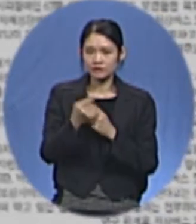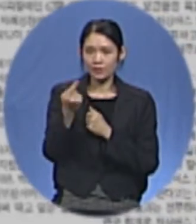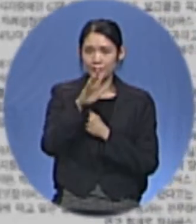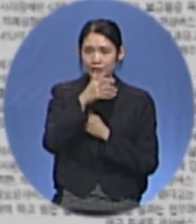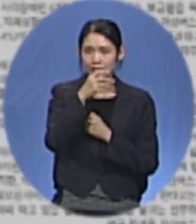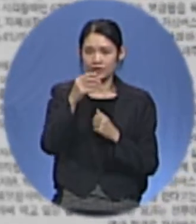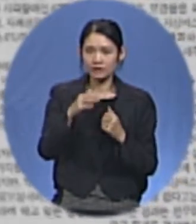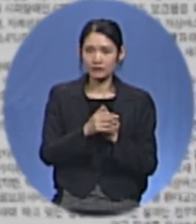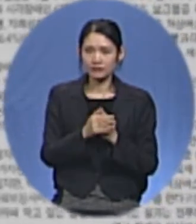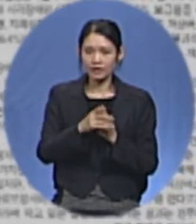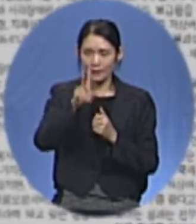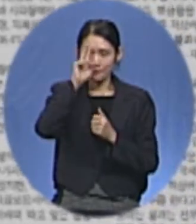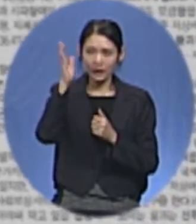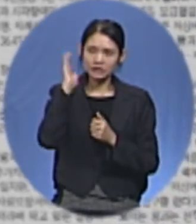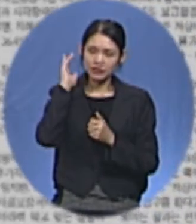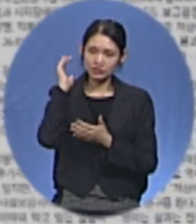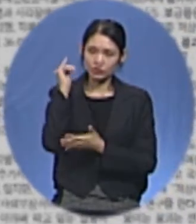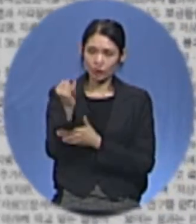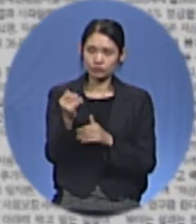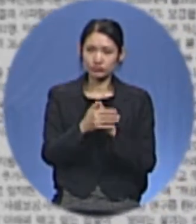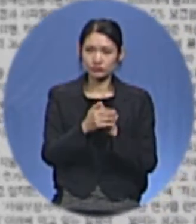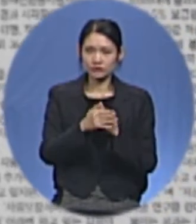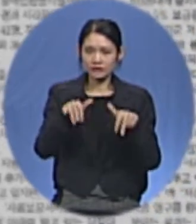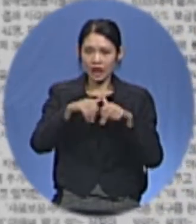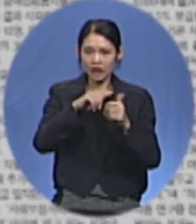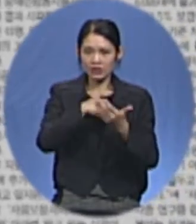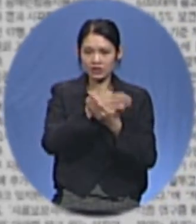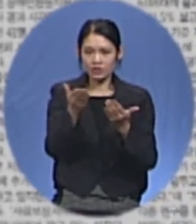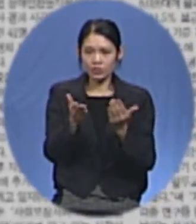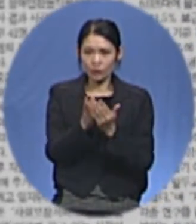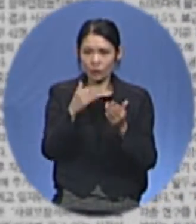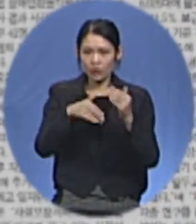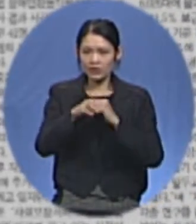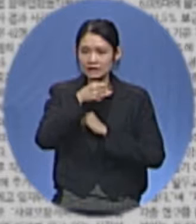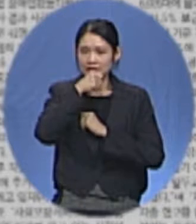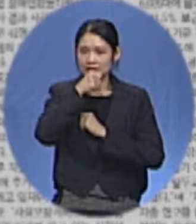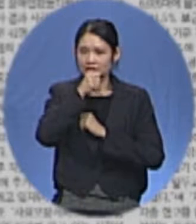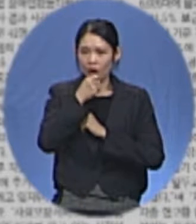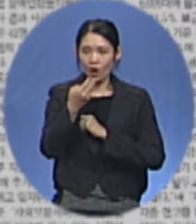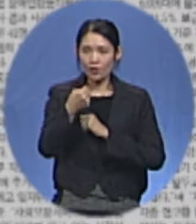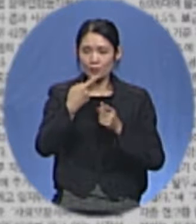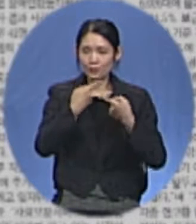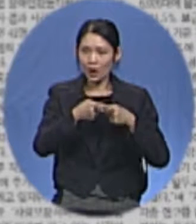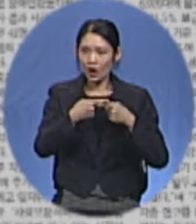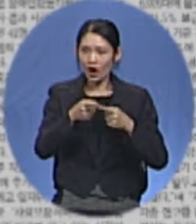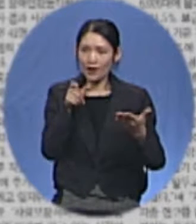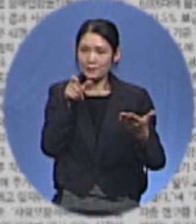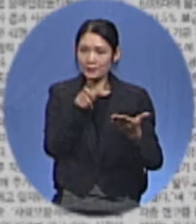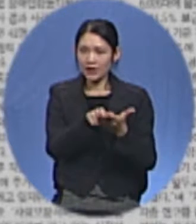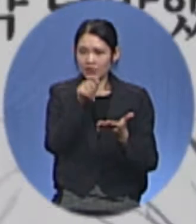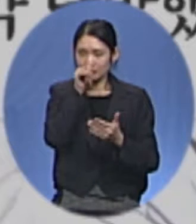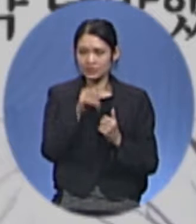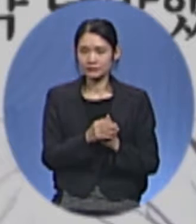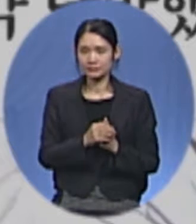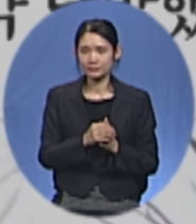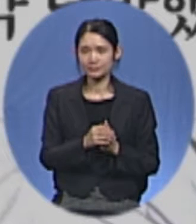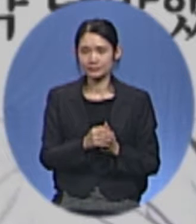1184호에서는 박근혜 전 대통령의 장애계 주요 공약 이행 점수에 대한 평가를 가장 먼저 실었습니다.